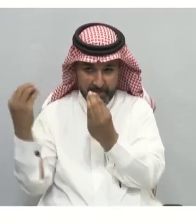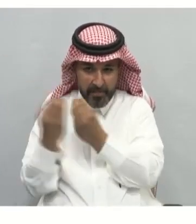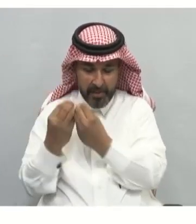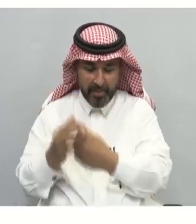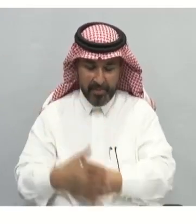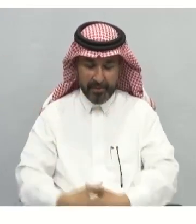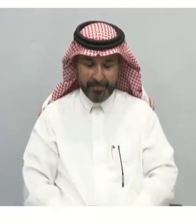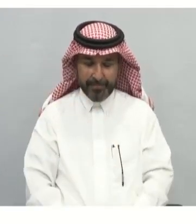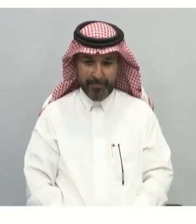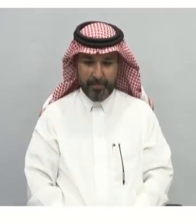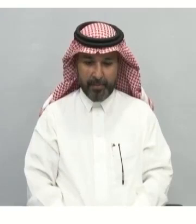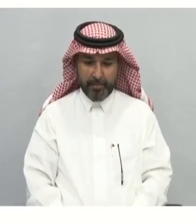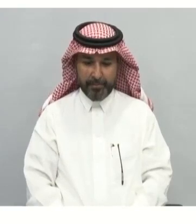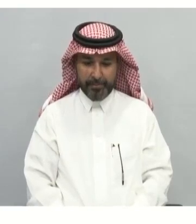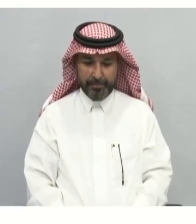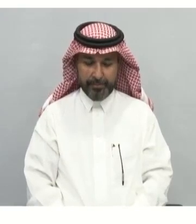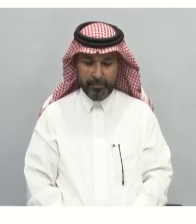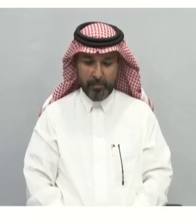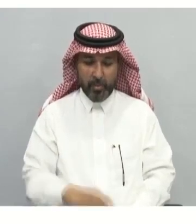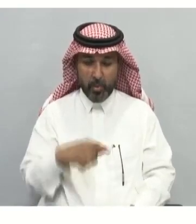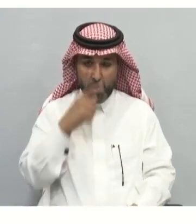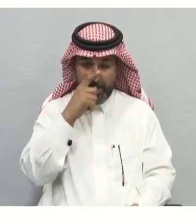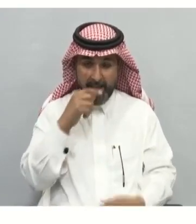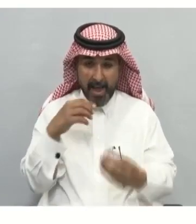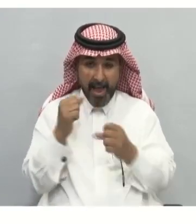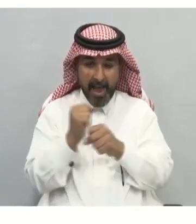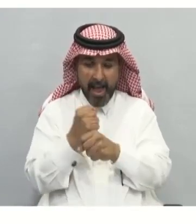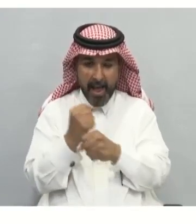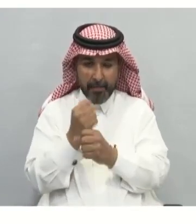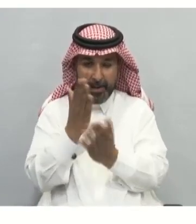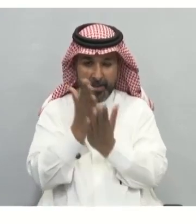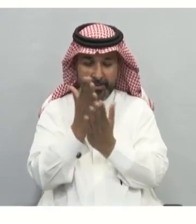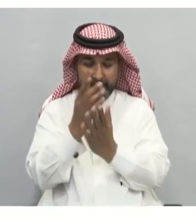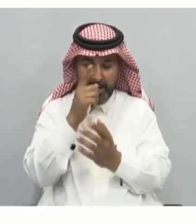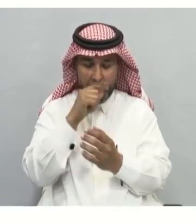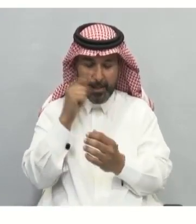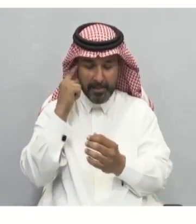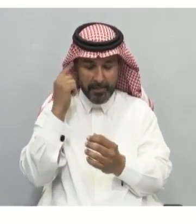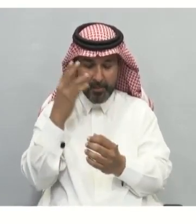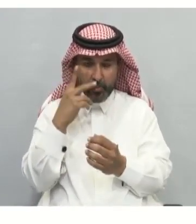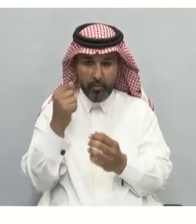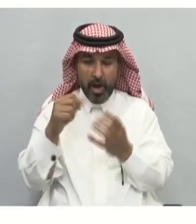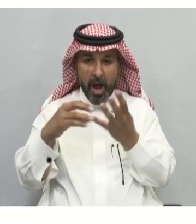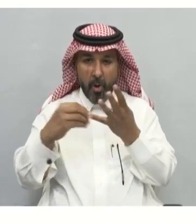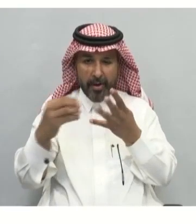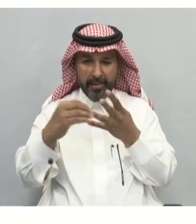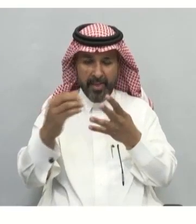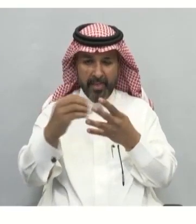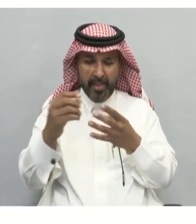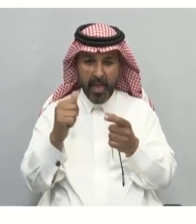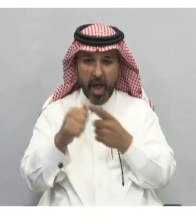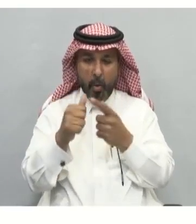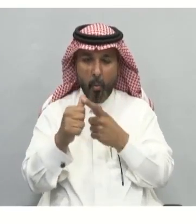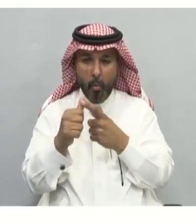وسلم من سن في الاسلام سنه حسنه يتضمن ثلاثه انواع من الاعمال الف المبادره